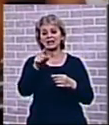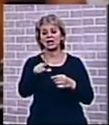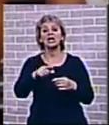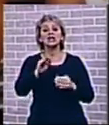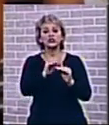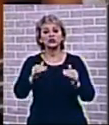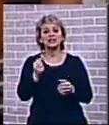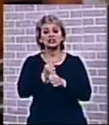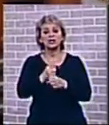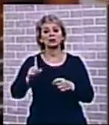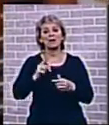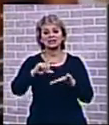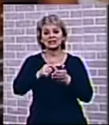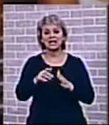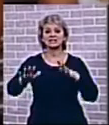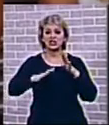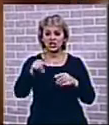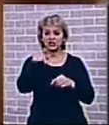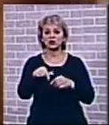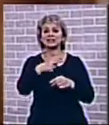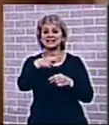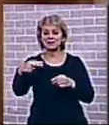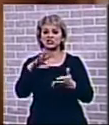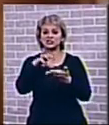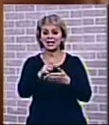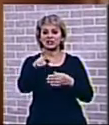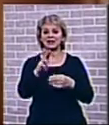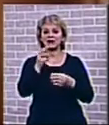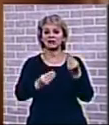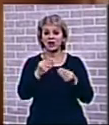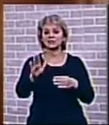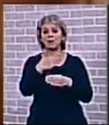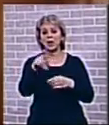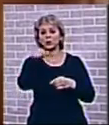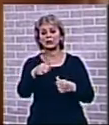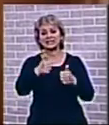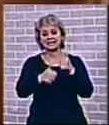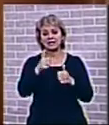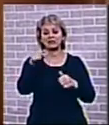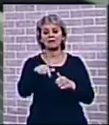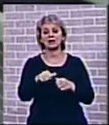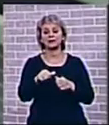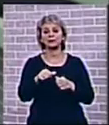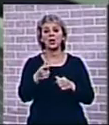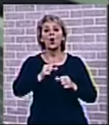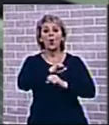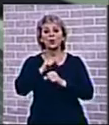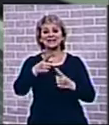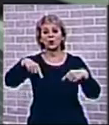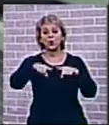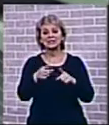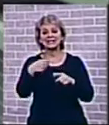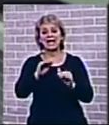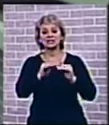Для детей устраивают мастер-классы, тренинги, тематические занятия, квесты, прогулки и соревнования. Отдых на острове